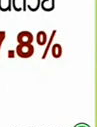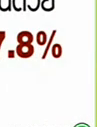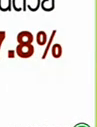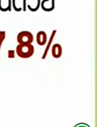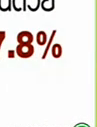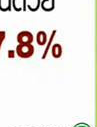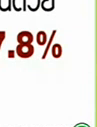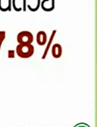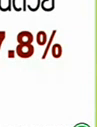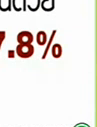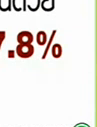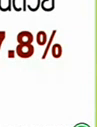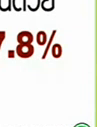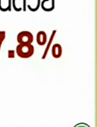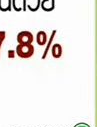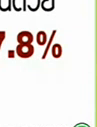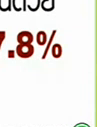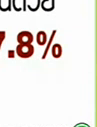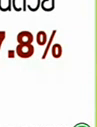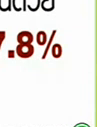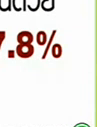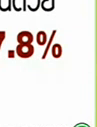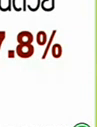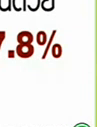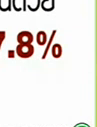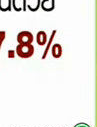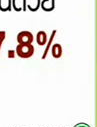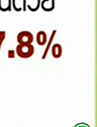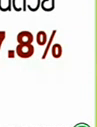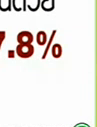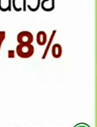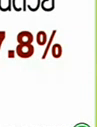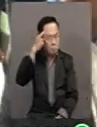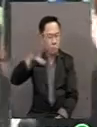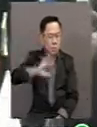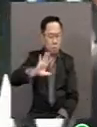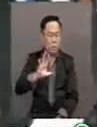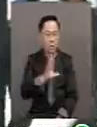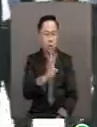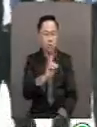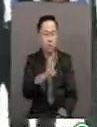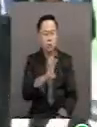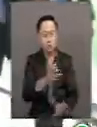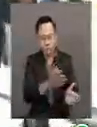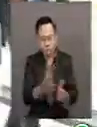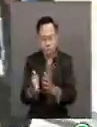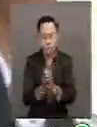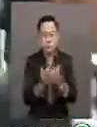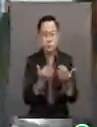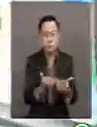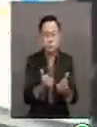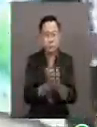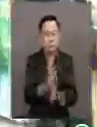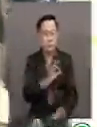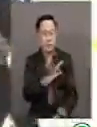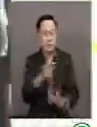วย 37.8% บอกว่าเห็นด้วยนะครับส่วนเรื่องการเปลี่ยนสมาชิกสภาเขตมาเป็นคณะกรรมการประชาคมเขต